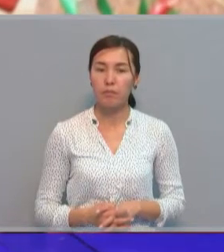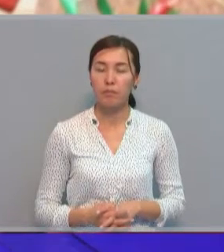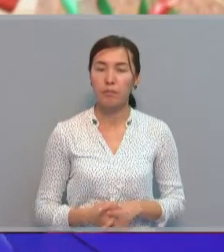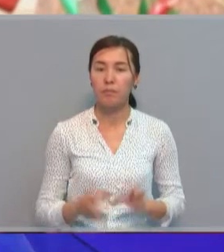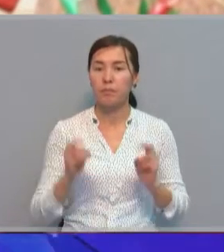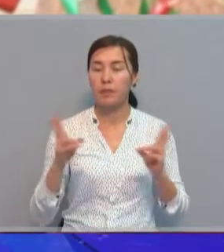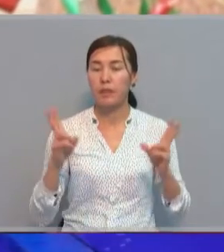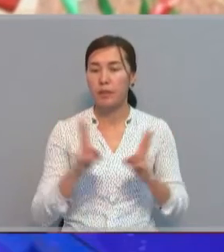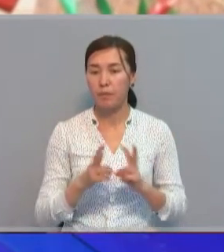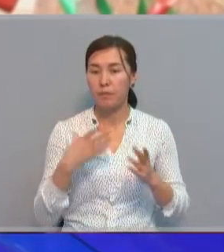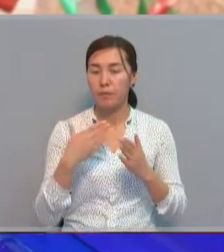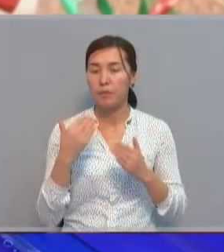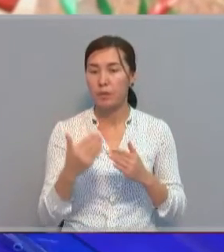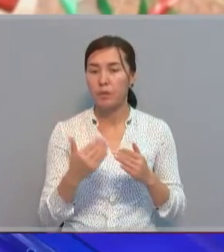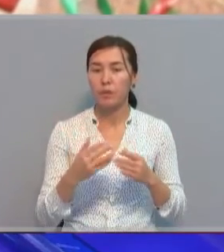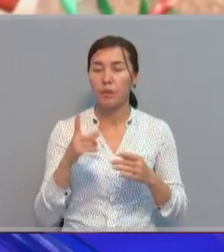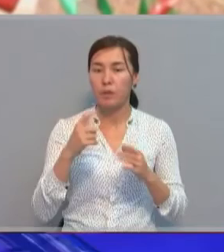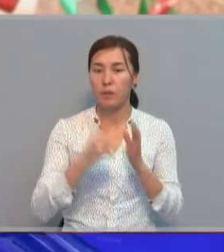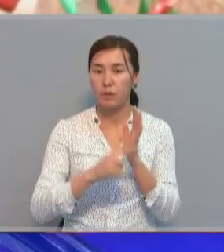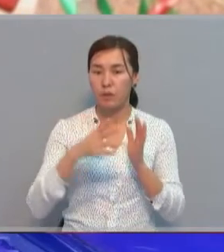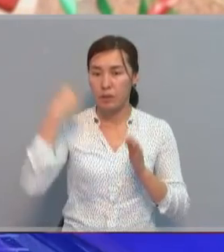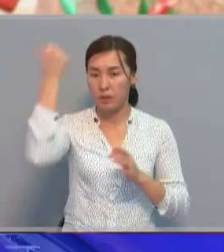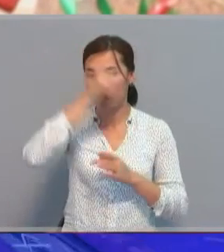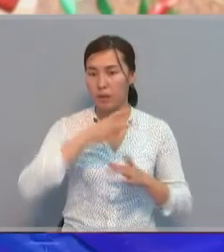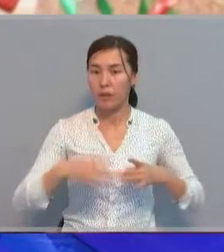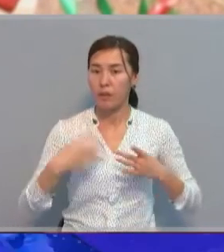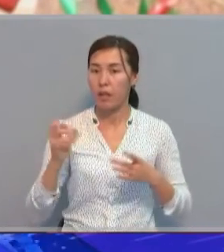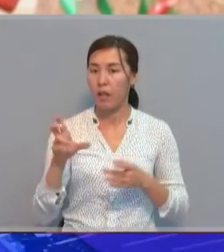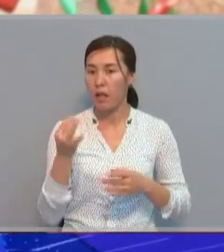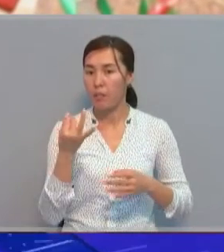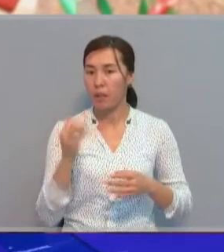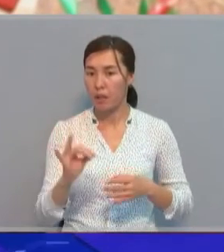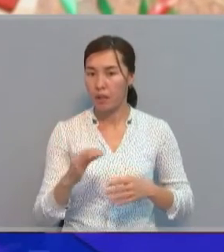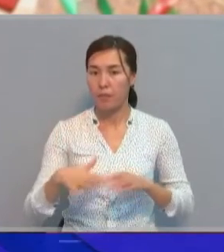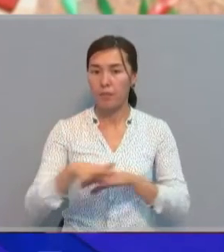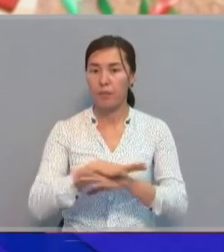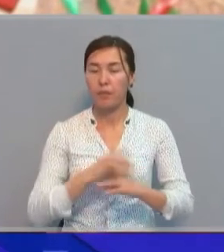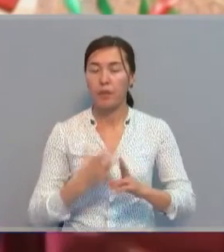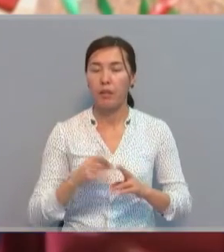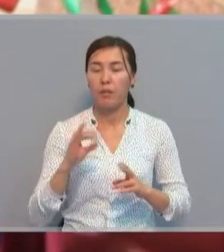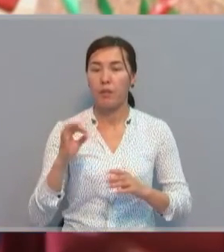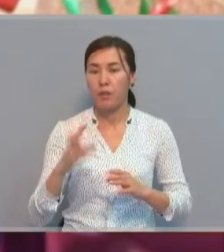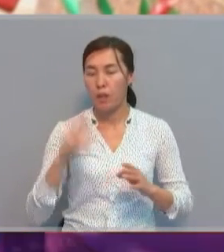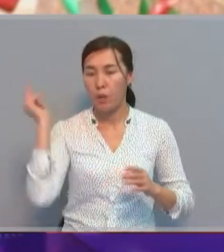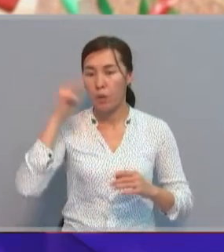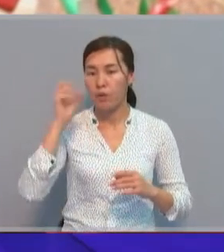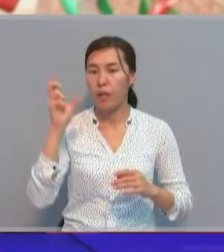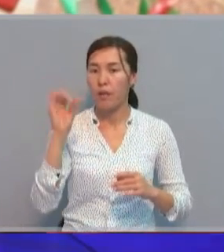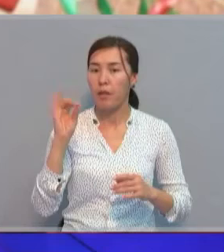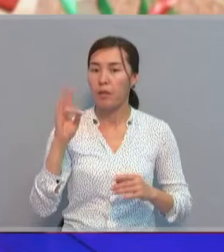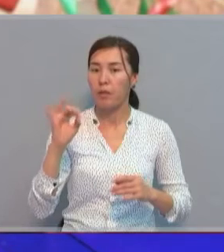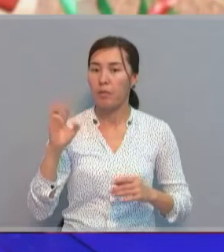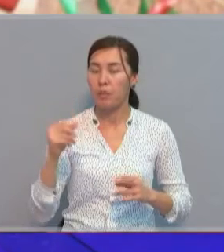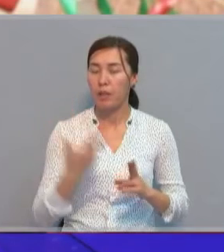Мы специально встречаемся с вами в преддверии 175-летнего юбилея великого сына нашего народа, философа, ученого Абая